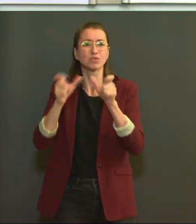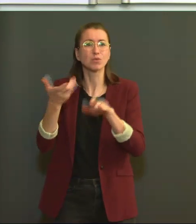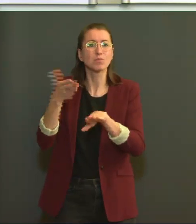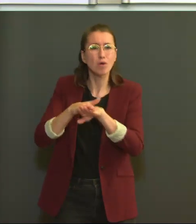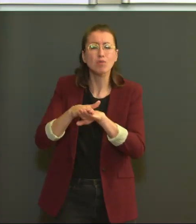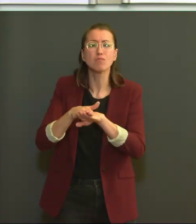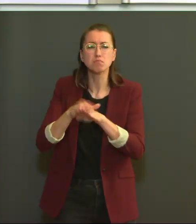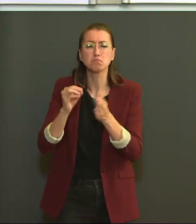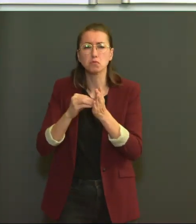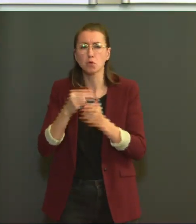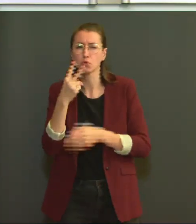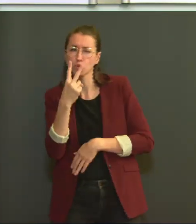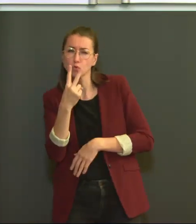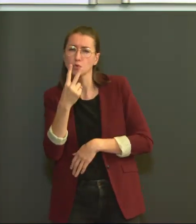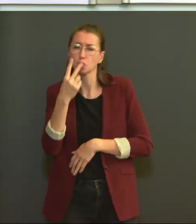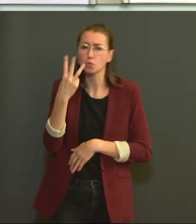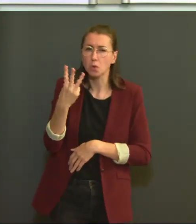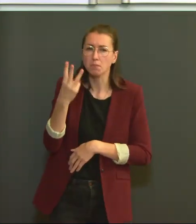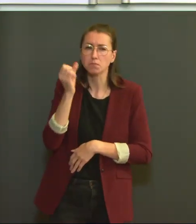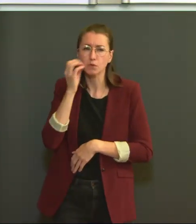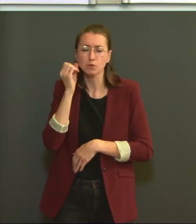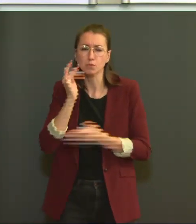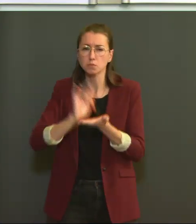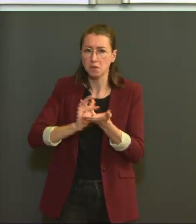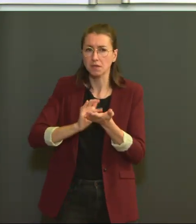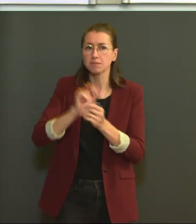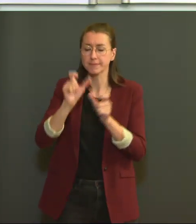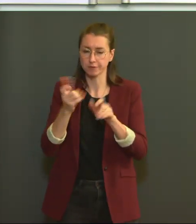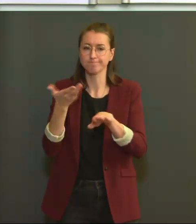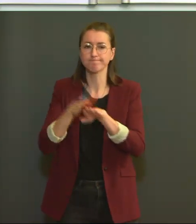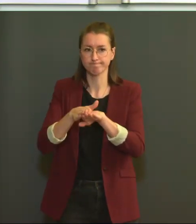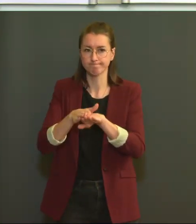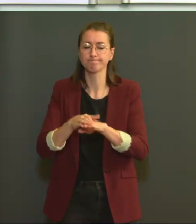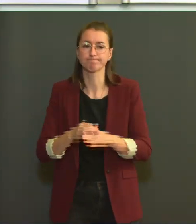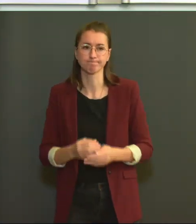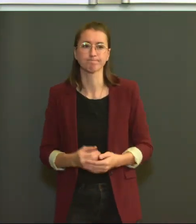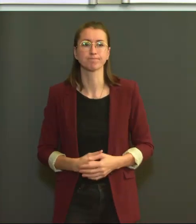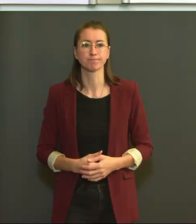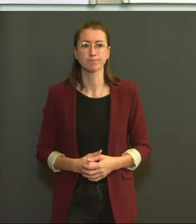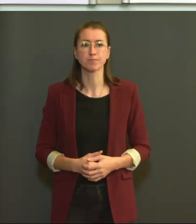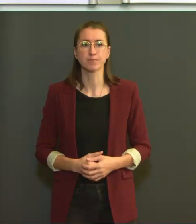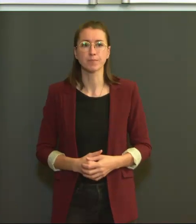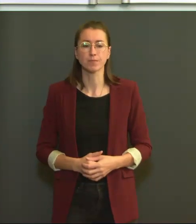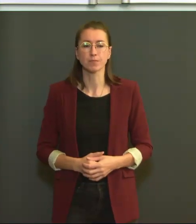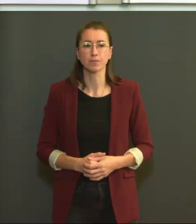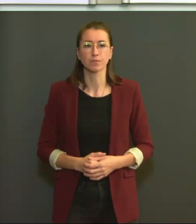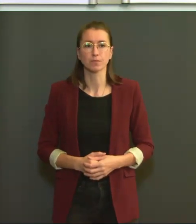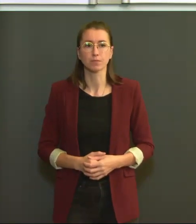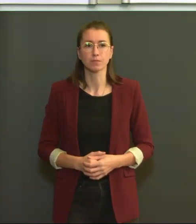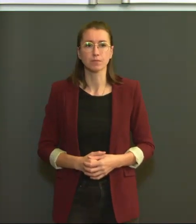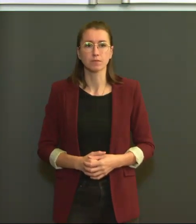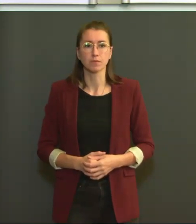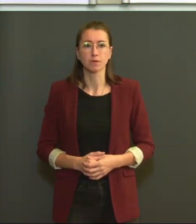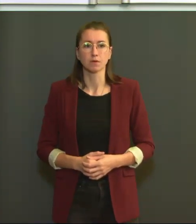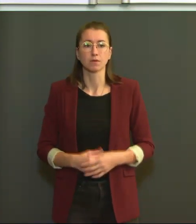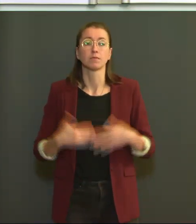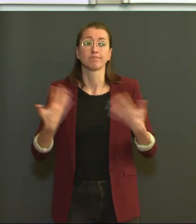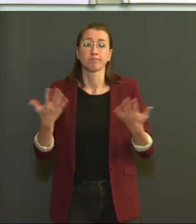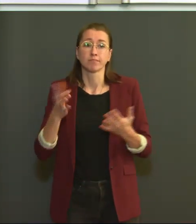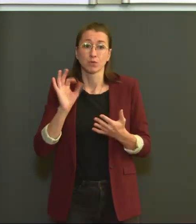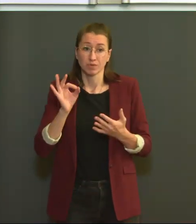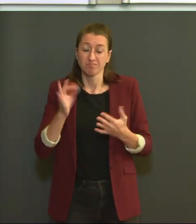en moyenne. L'augmentation des nouvelles hospitalisations ne semble